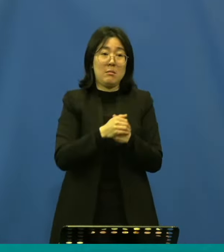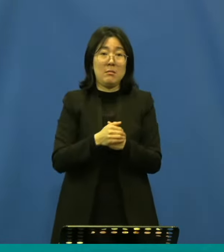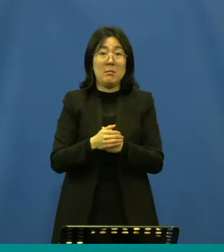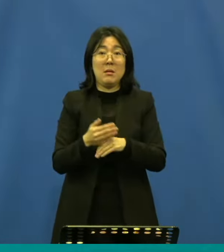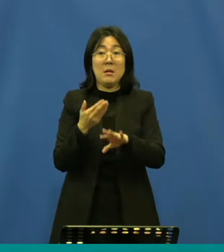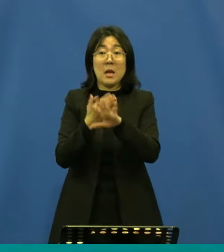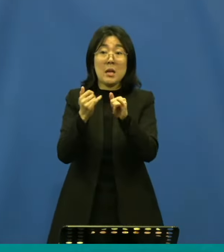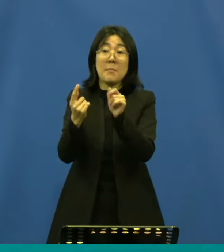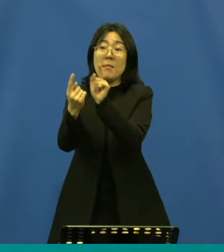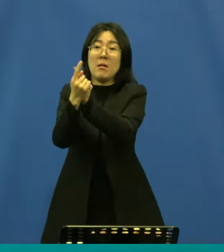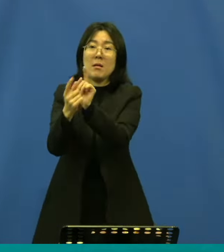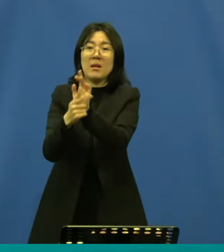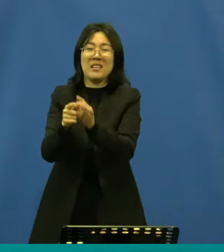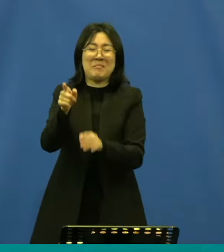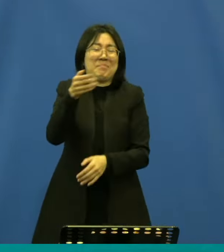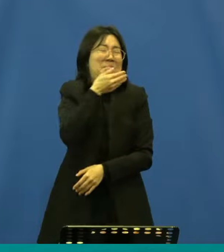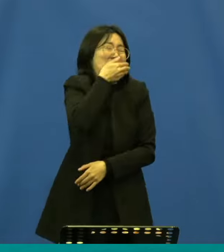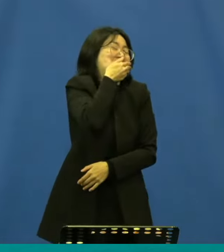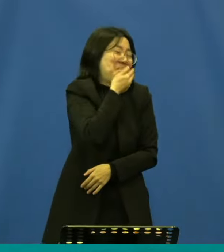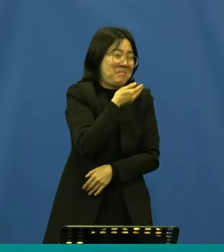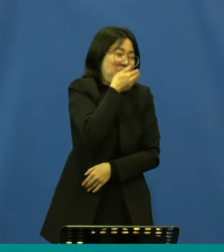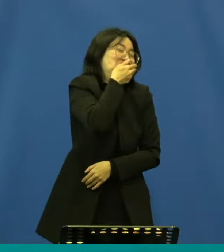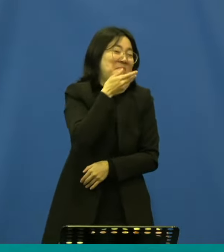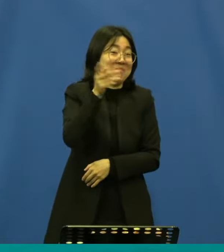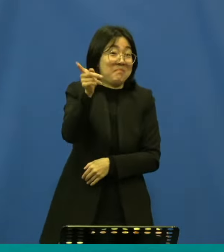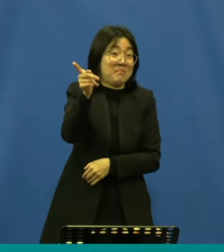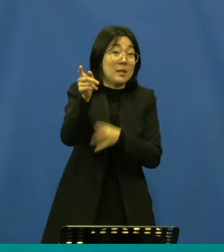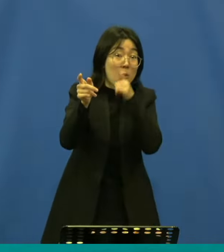빠져. 이게 오고 가는 것입니다.